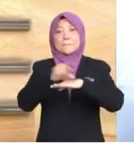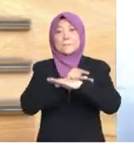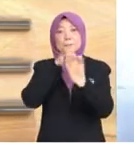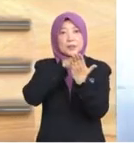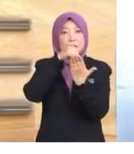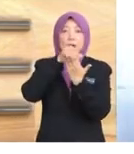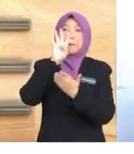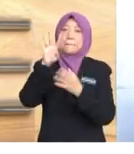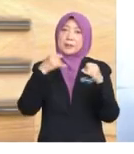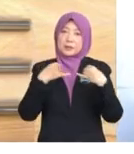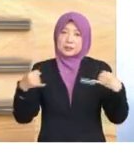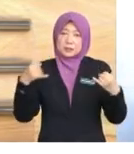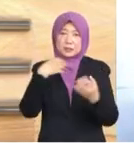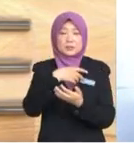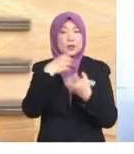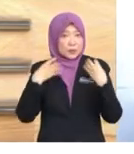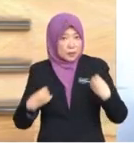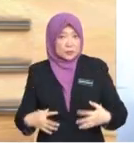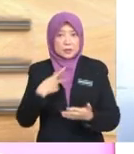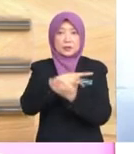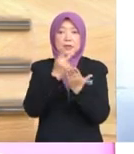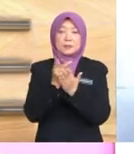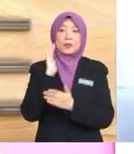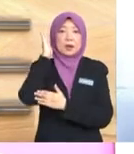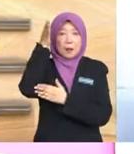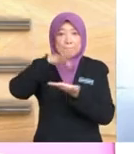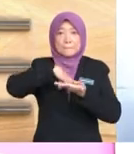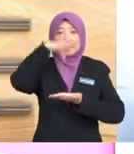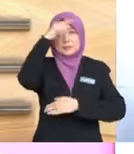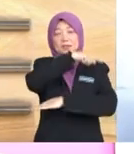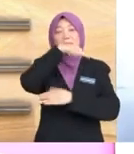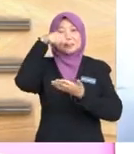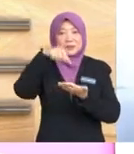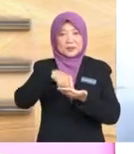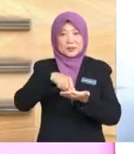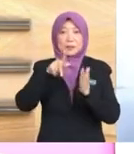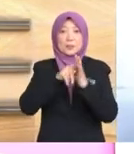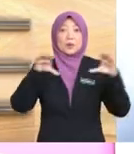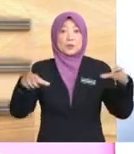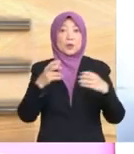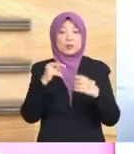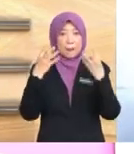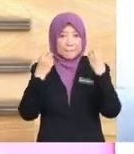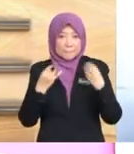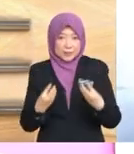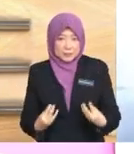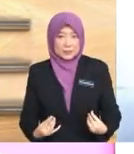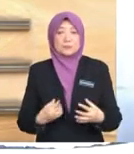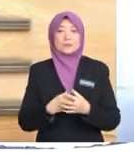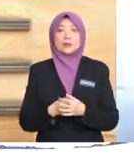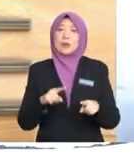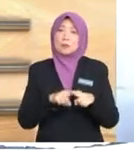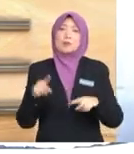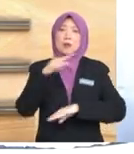jenis hiasan kek yang akan kita pelajari untuk kelas pembuatan pastri. Okay. Tetapi untuk hari